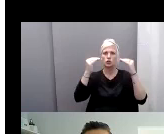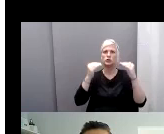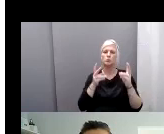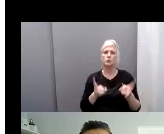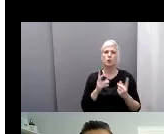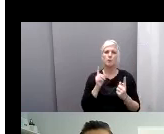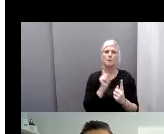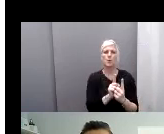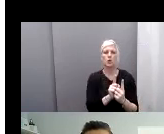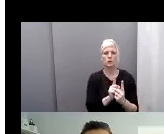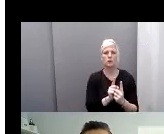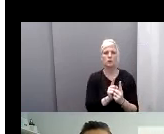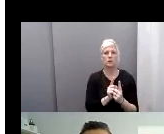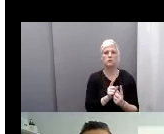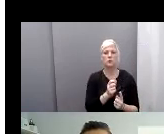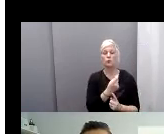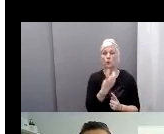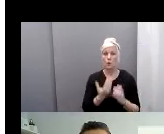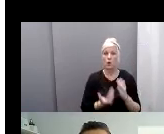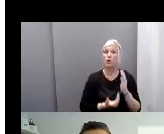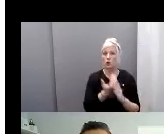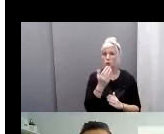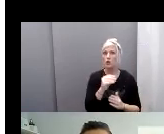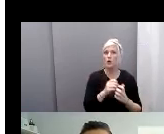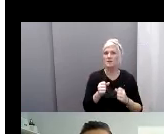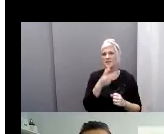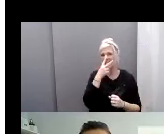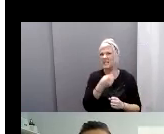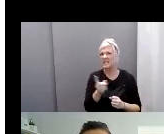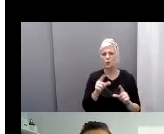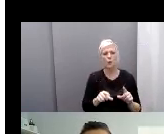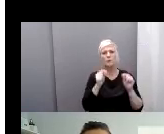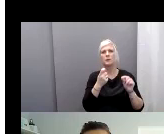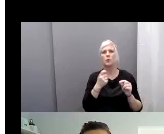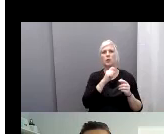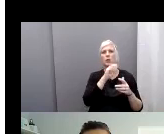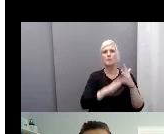Några framkom. Undrar om ni märker några mönster? Tänker liksom generellt.